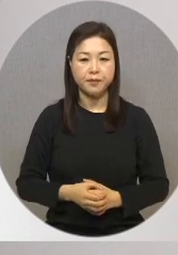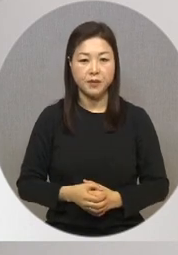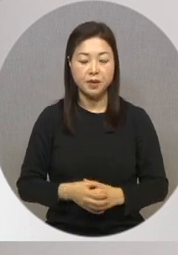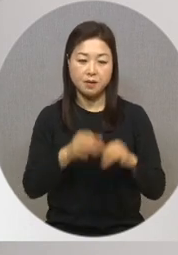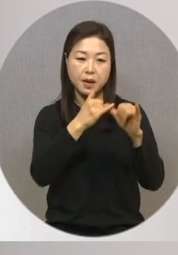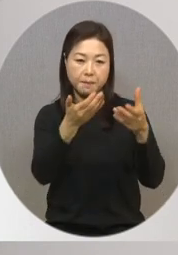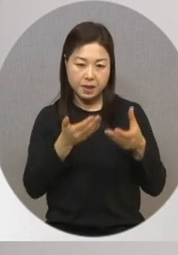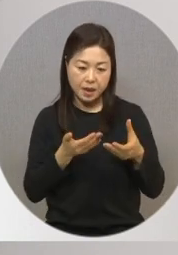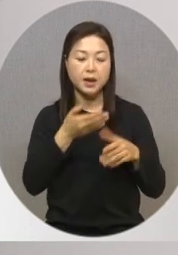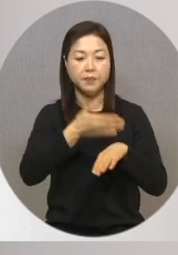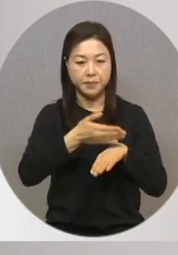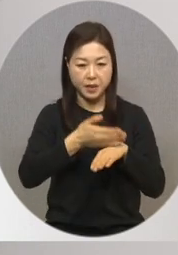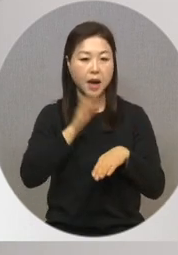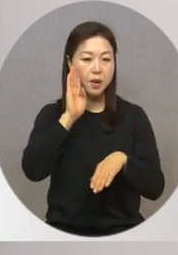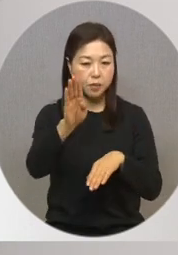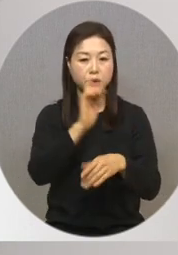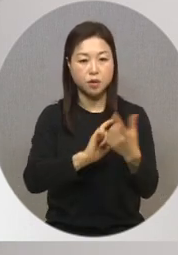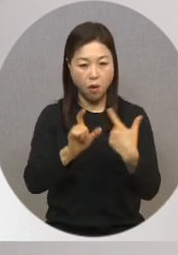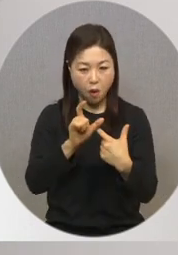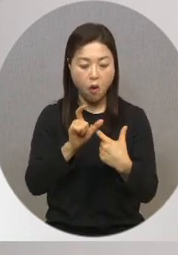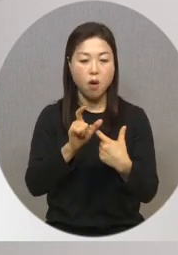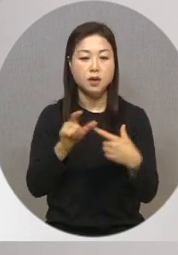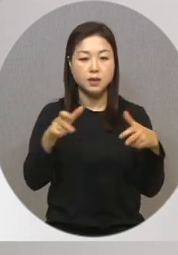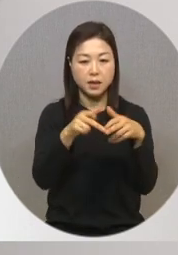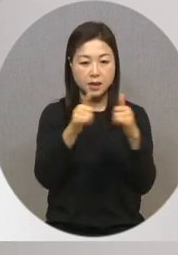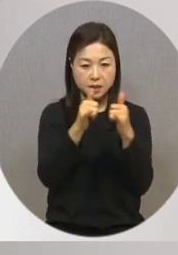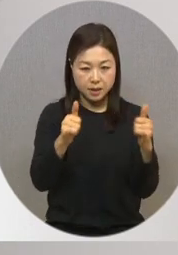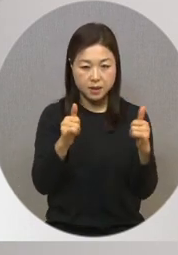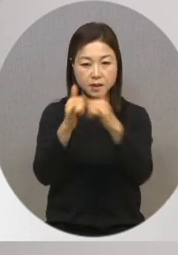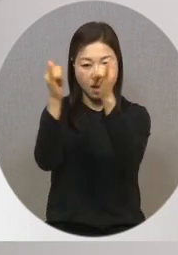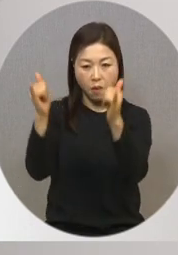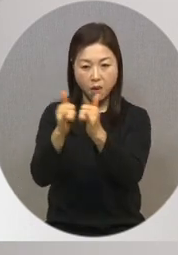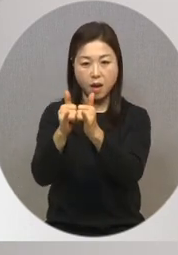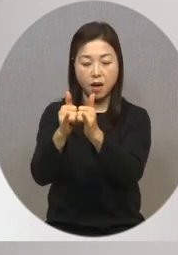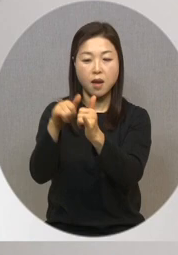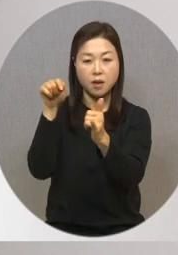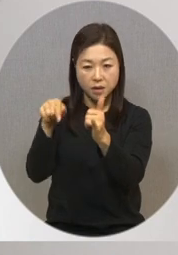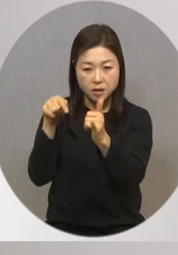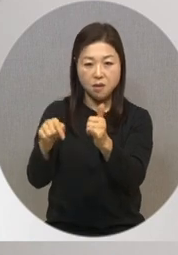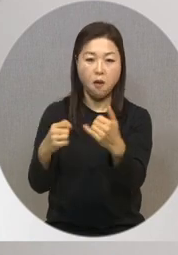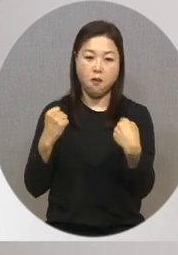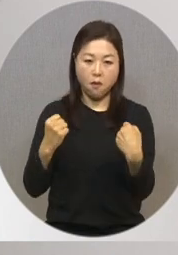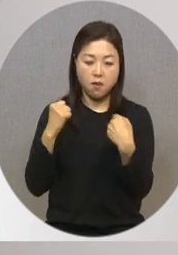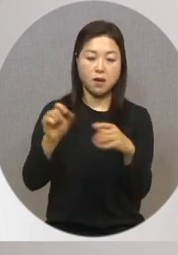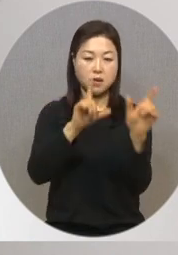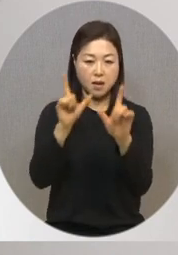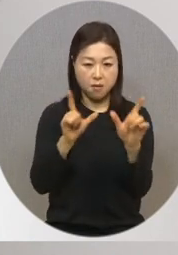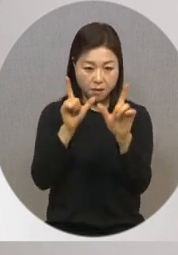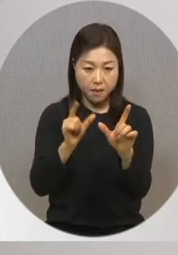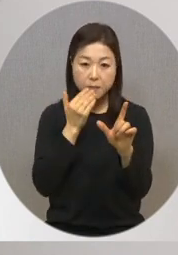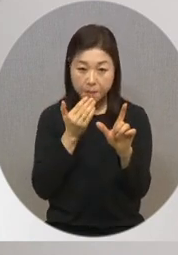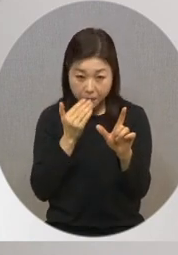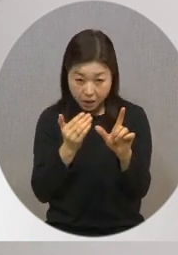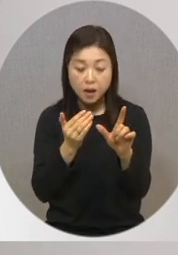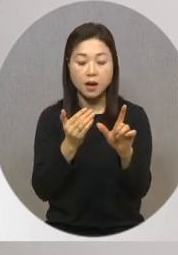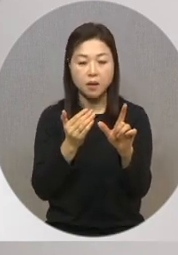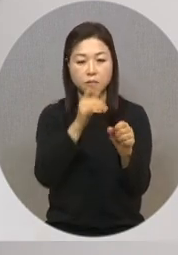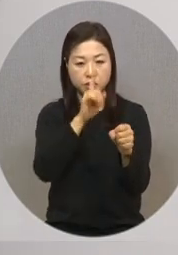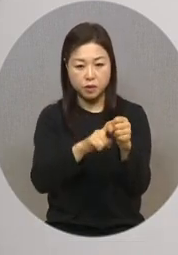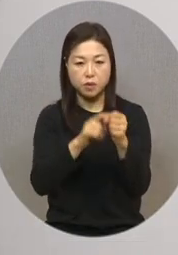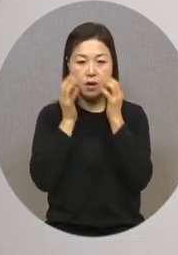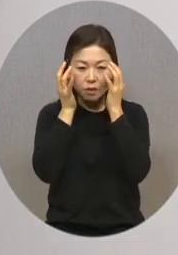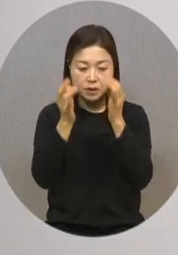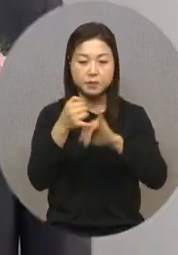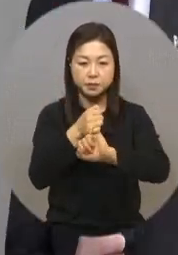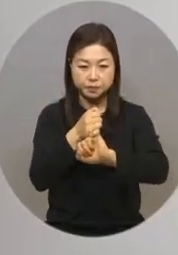보답이라고 생각하고요. 앞으로 더 열심히 장애인들이 더 우리 사회에서 건강한 삶을 살 수 있도록 더 열심히 최선을 다하도록